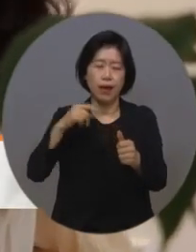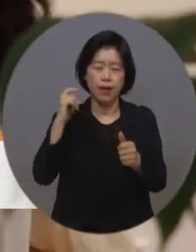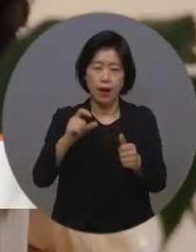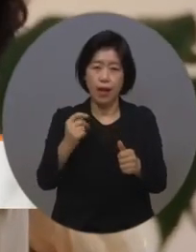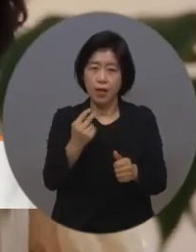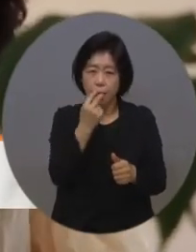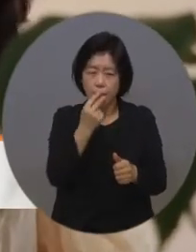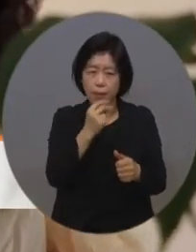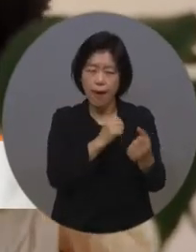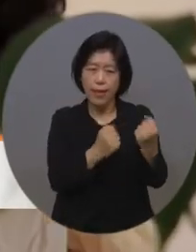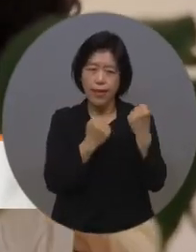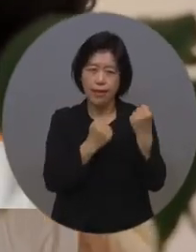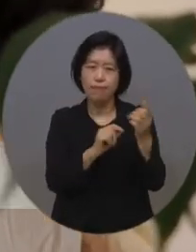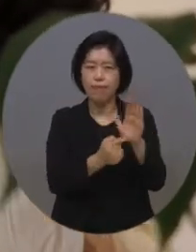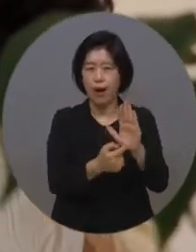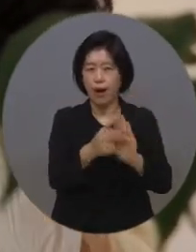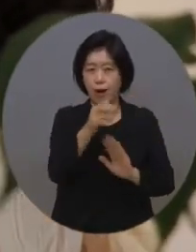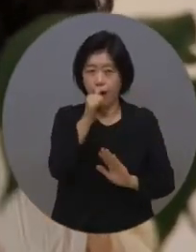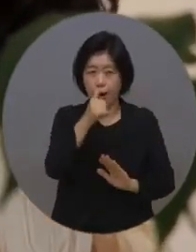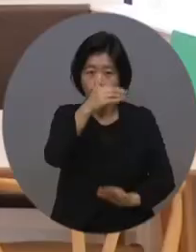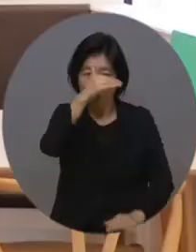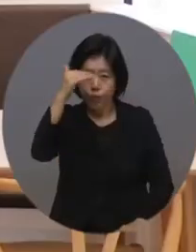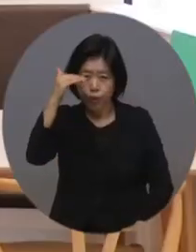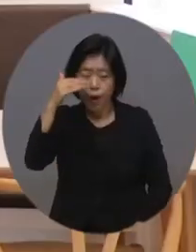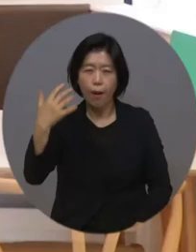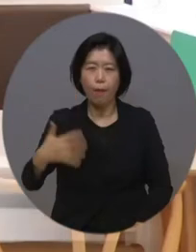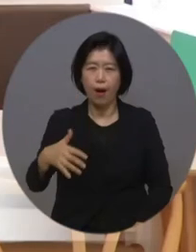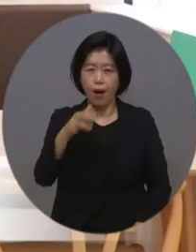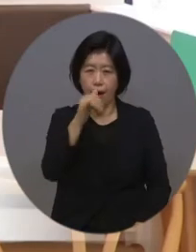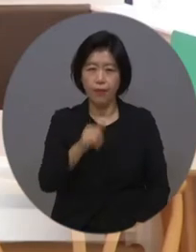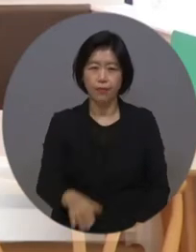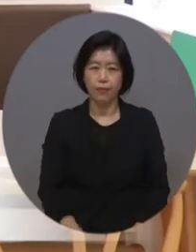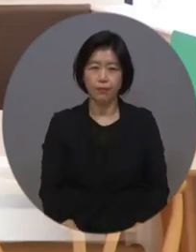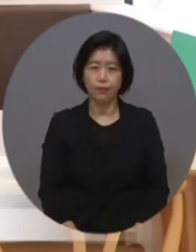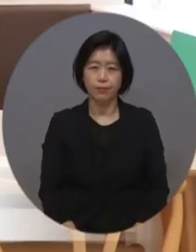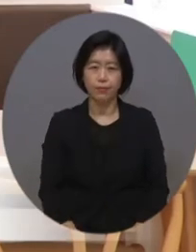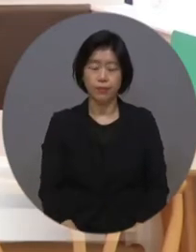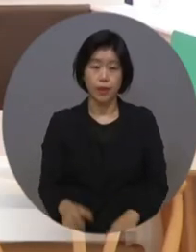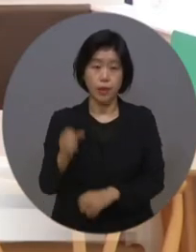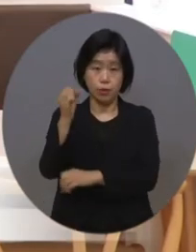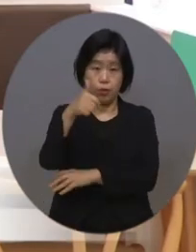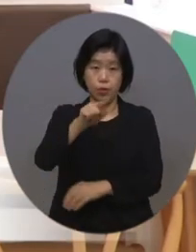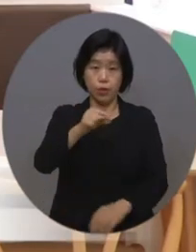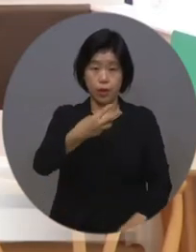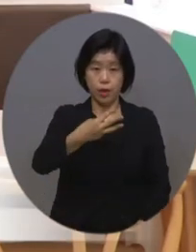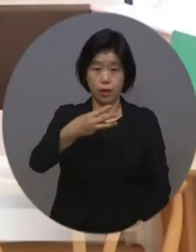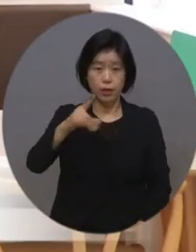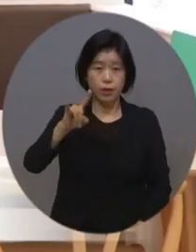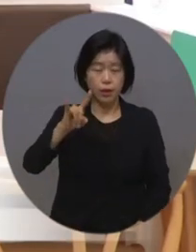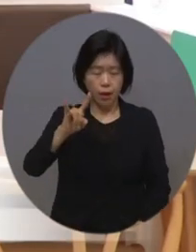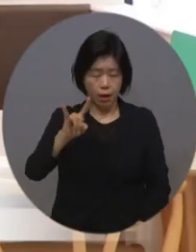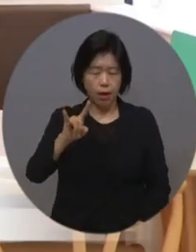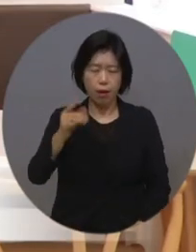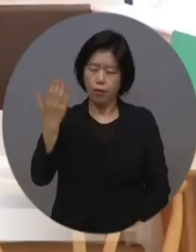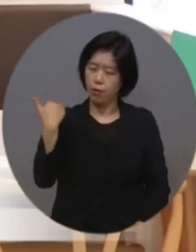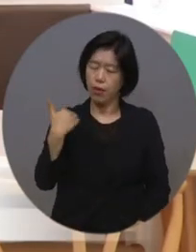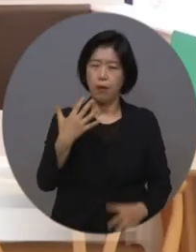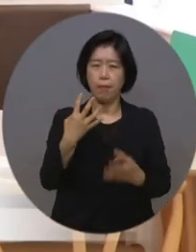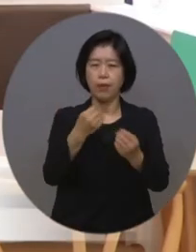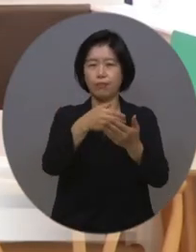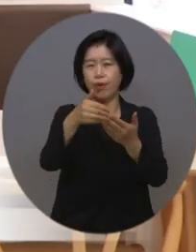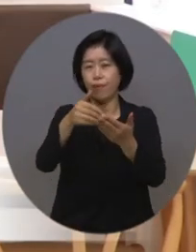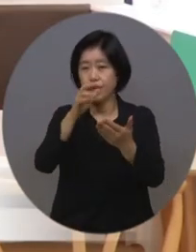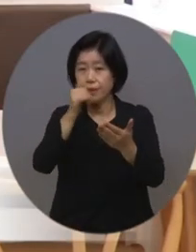관람객들의 발걸음을 멈추게 하고 있습니다. 쭉 갈대를 그리다가 지금은 갯벌에 이렇게 포커스를 맞춰서 작업을